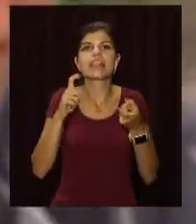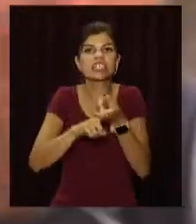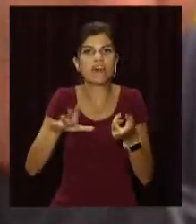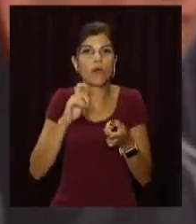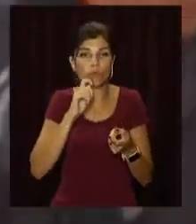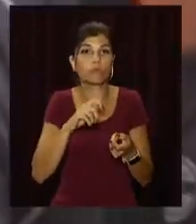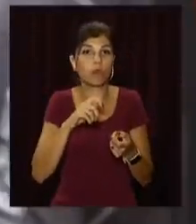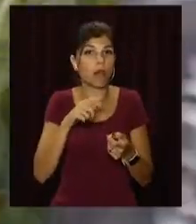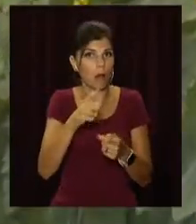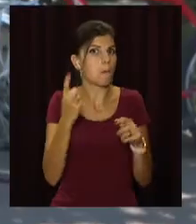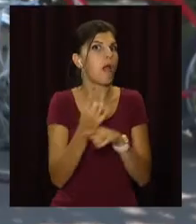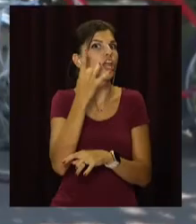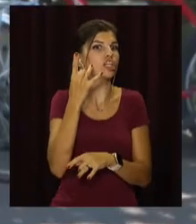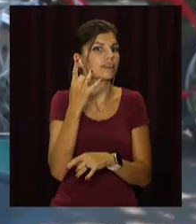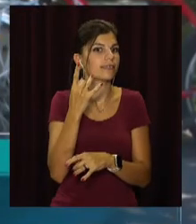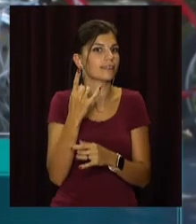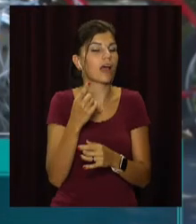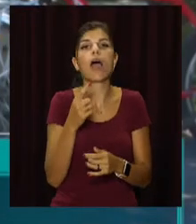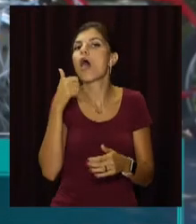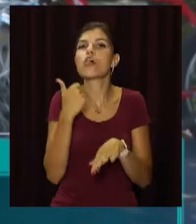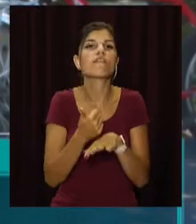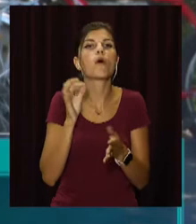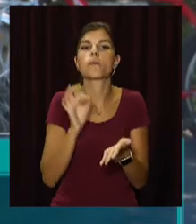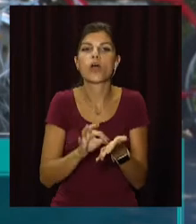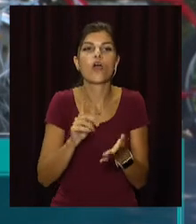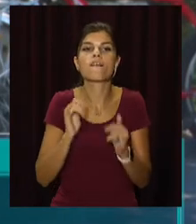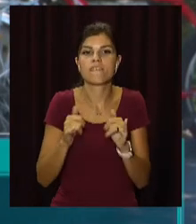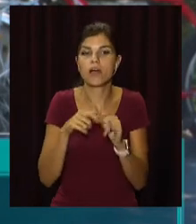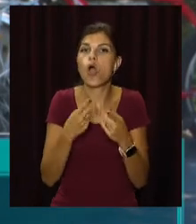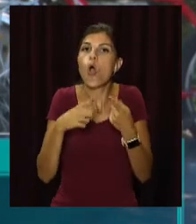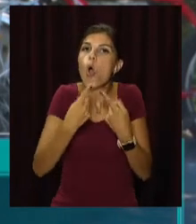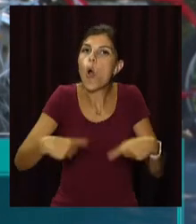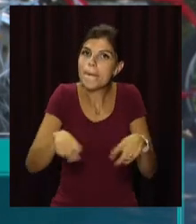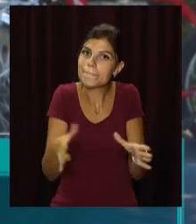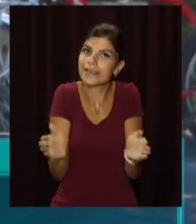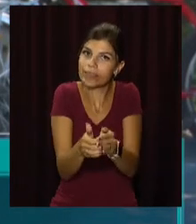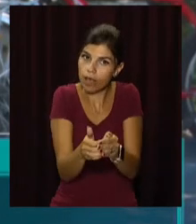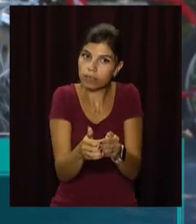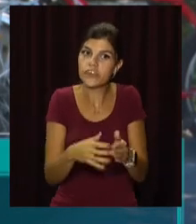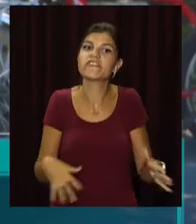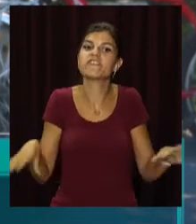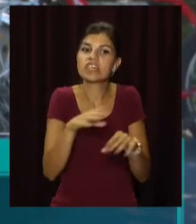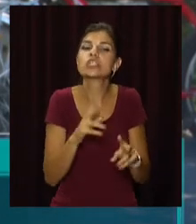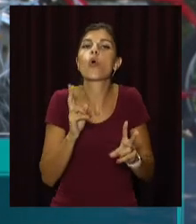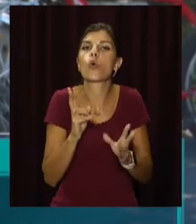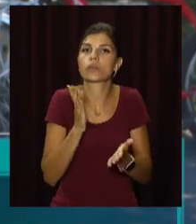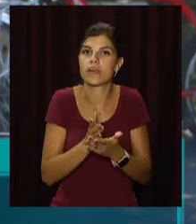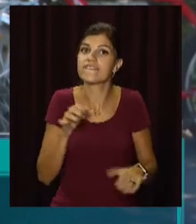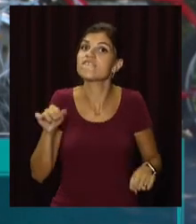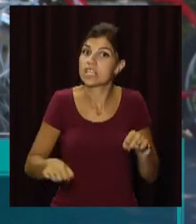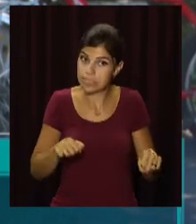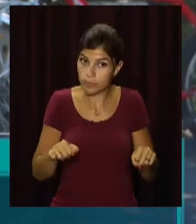у селі проходять вперше. Головна мета велопробігу – це об'єднати всіх, хто має